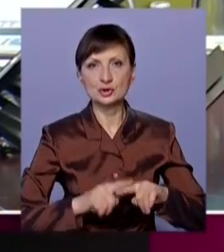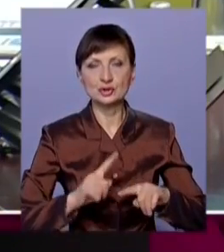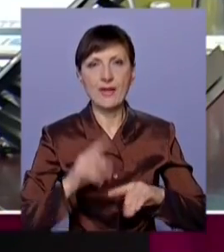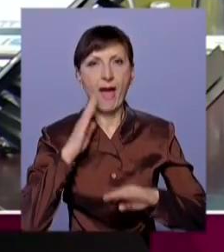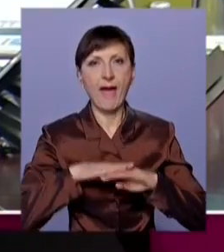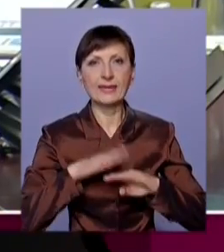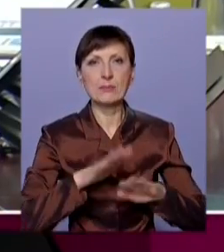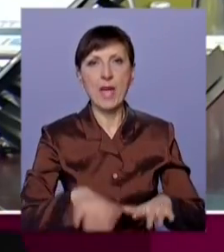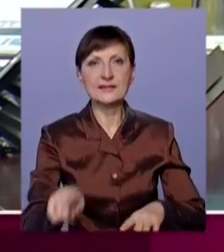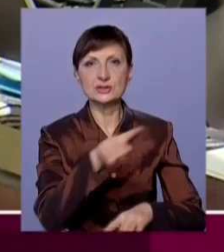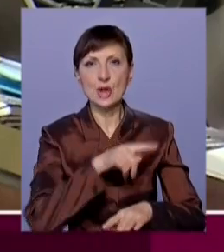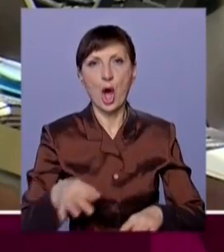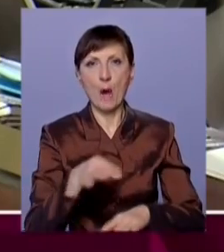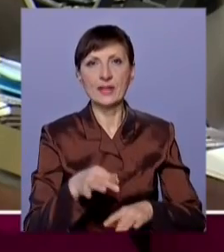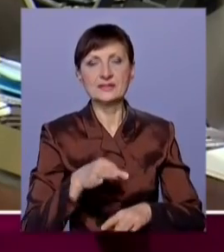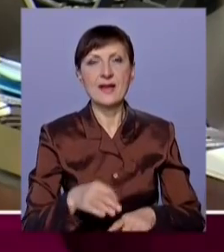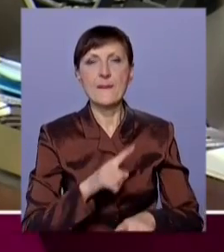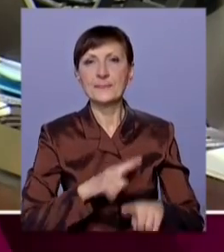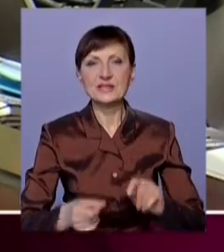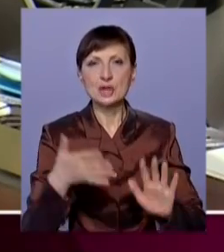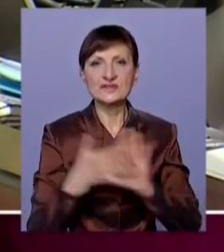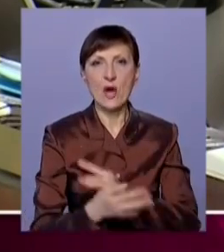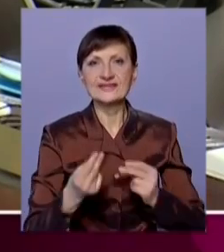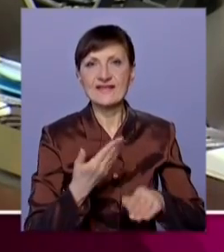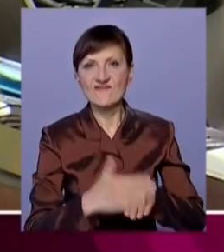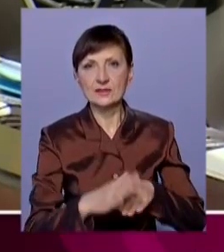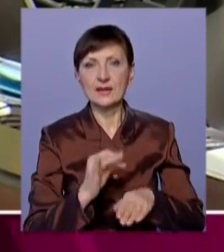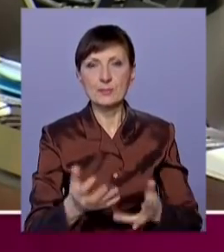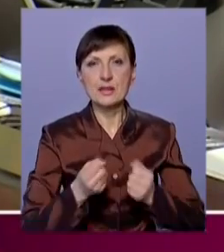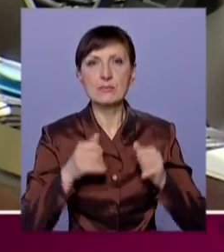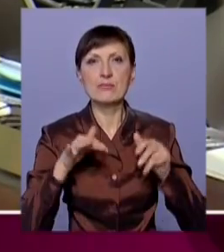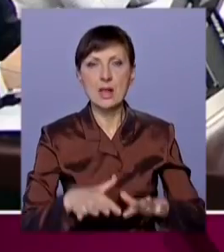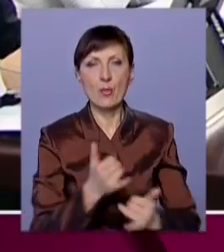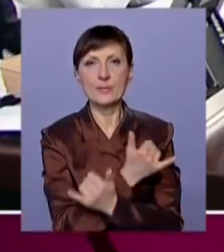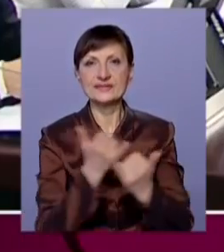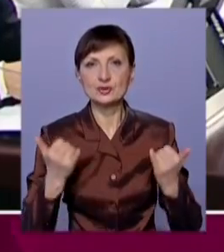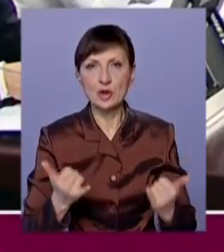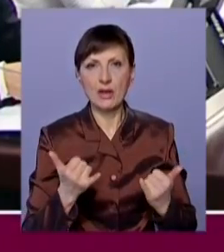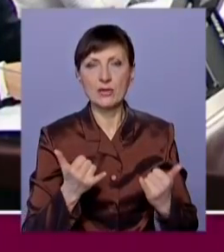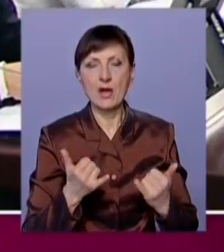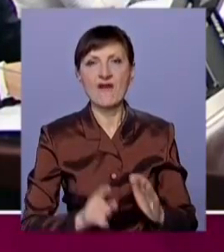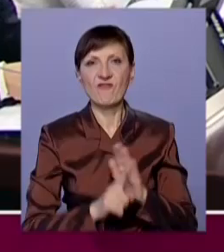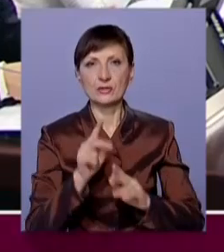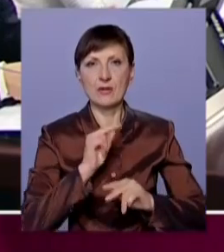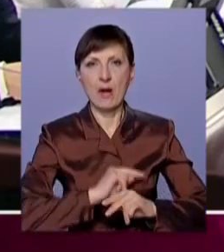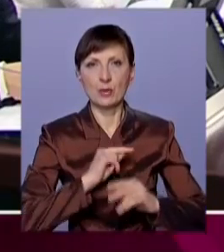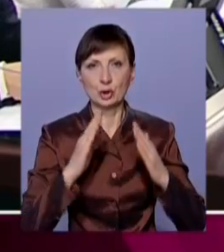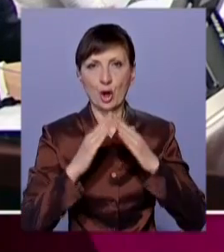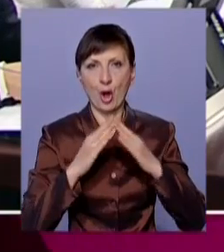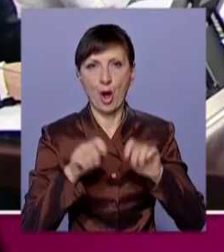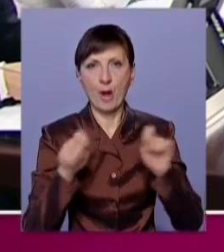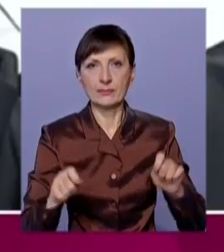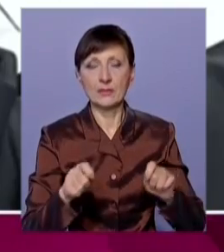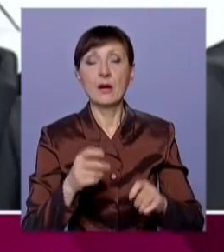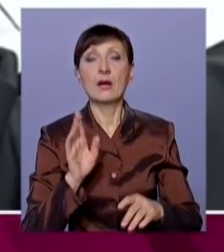акимам областей эффективно освоить выделенные средства и принять меры по обеспечению ввода жилья. Но и это еще не